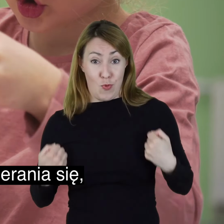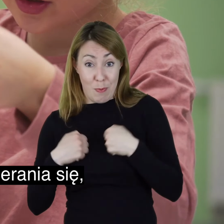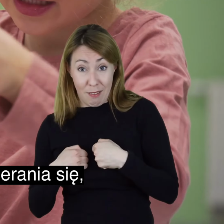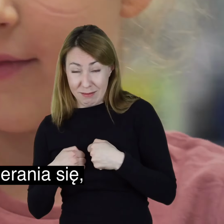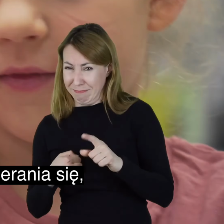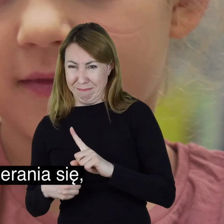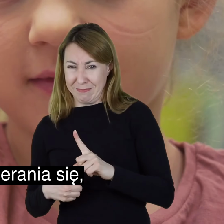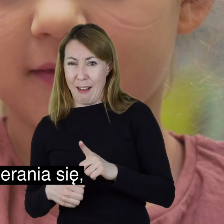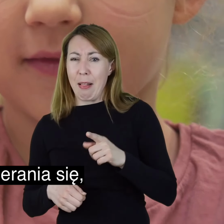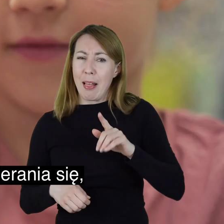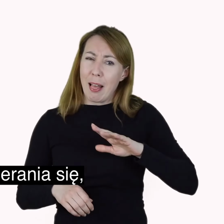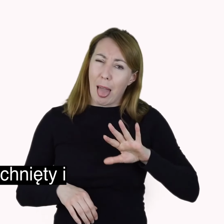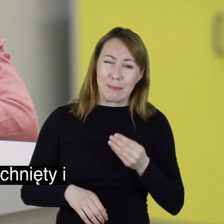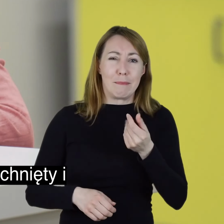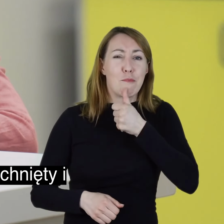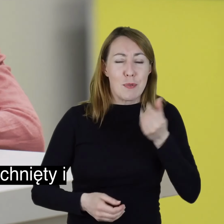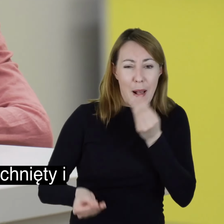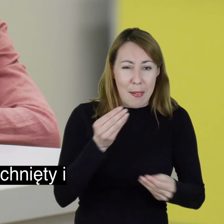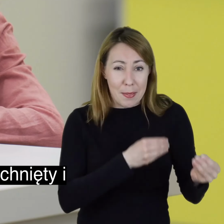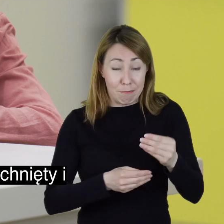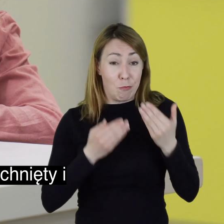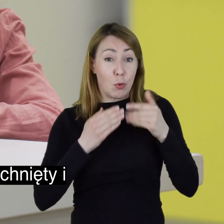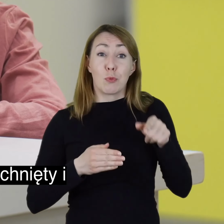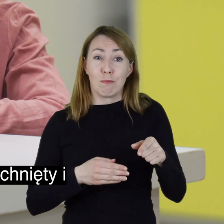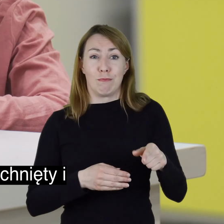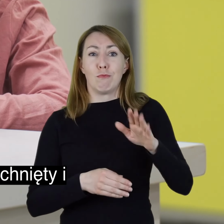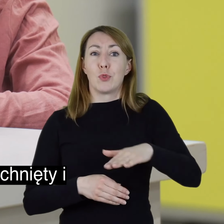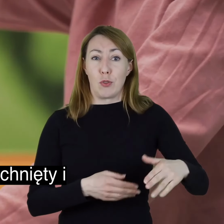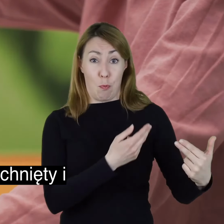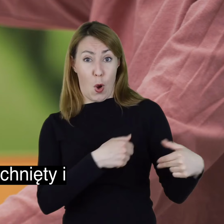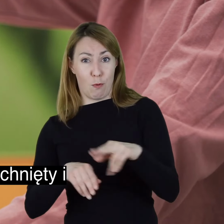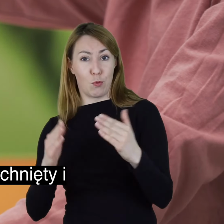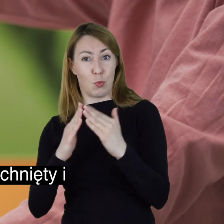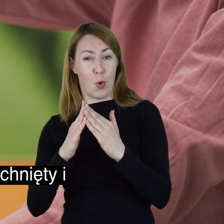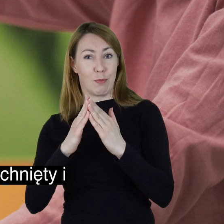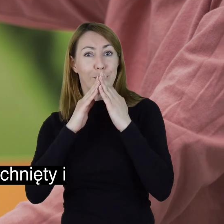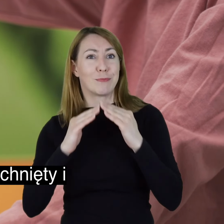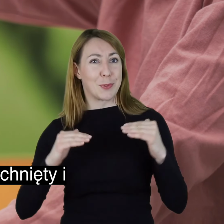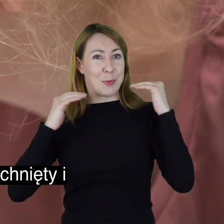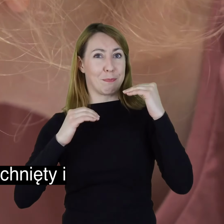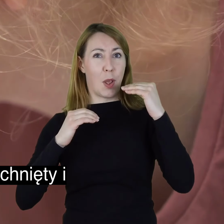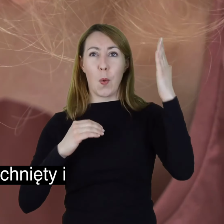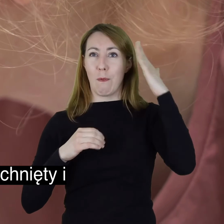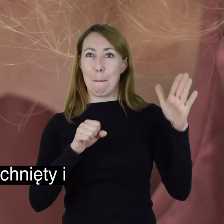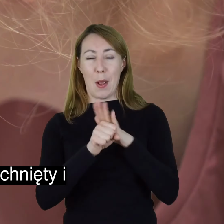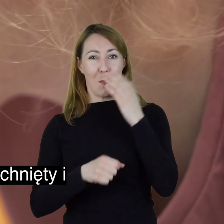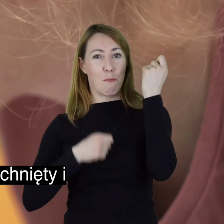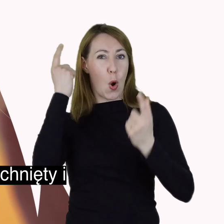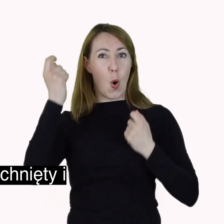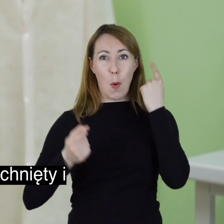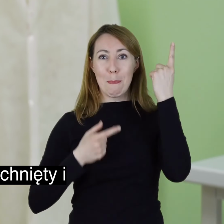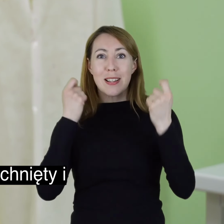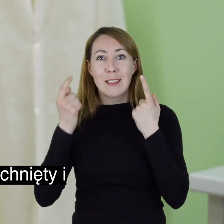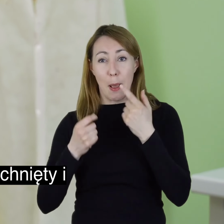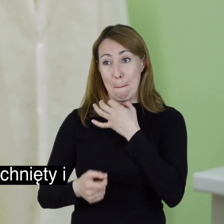się, a raczej do eksperymentów. Dzięki temu mały odkrywca wraca do domu uśmiechnięty i z głową pełną nowych